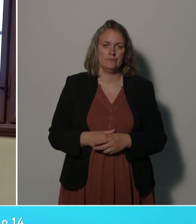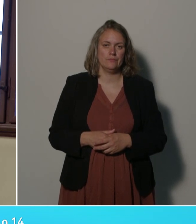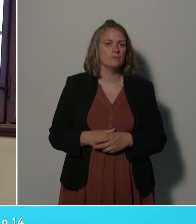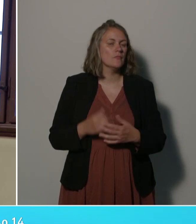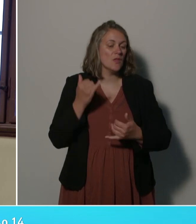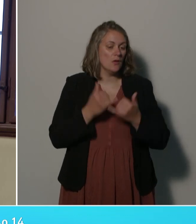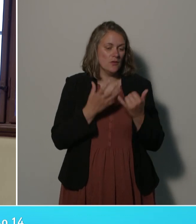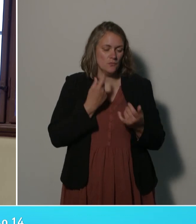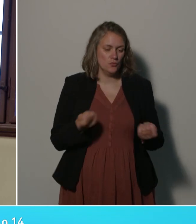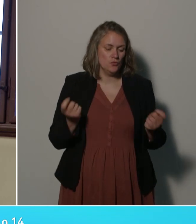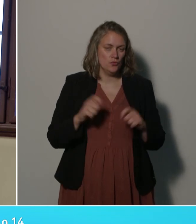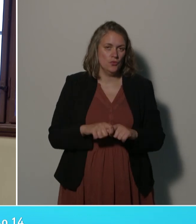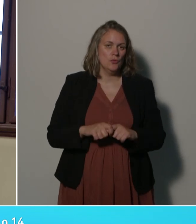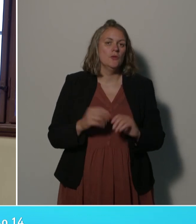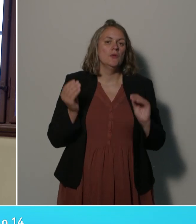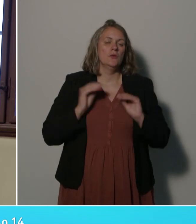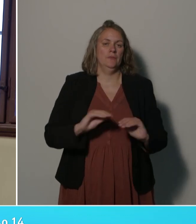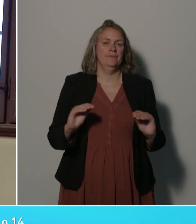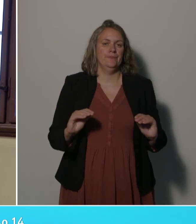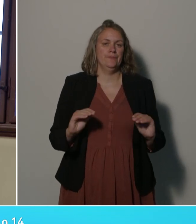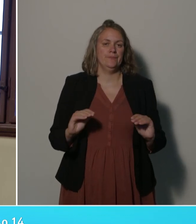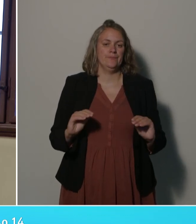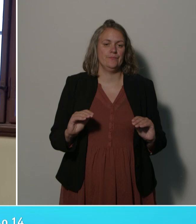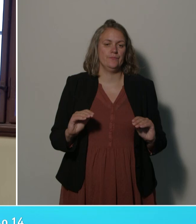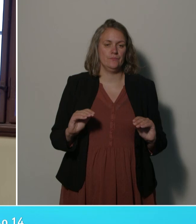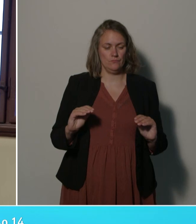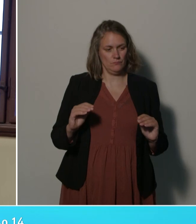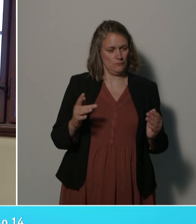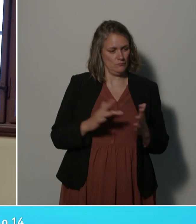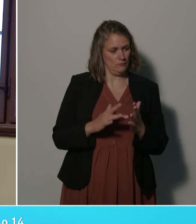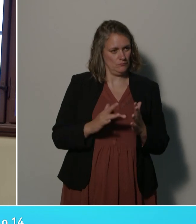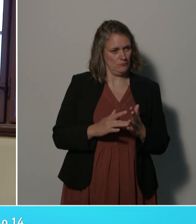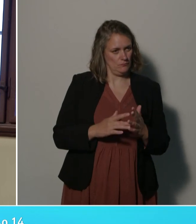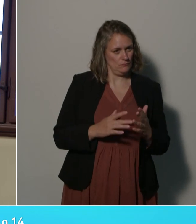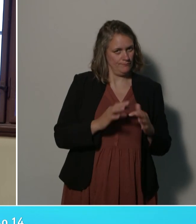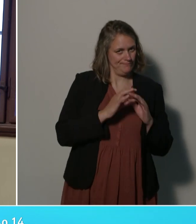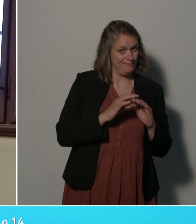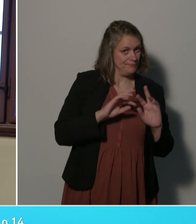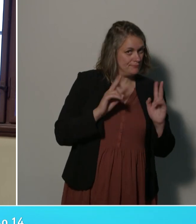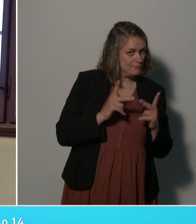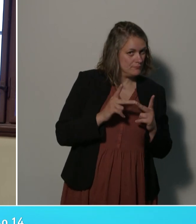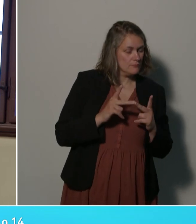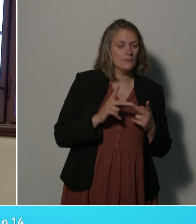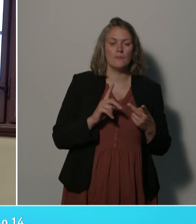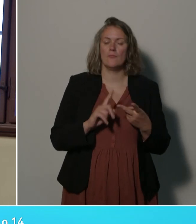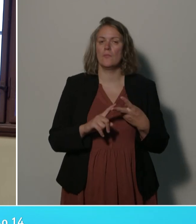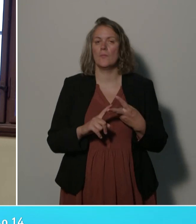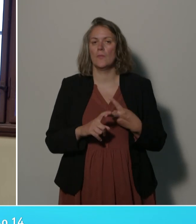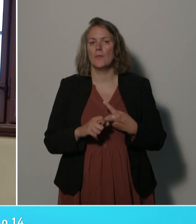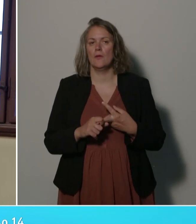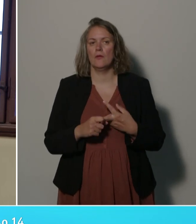Zuletzt möchte ich auch noch darauf hinaus, dass es auch sowohl aus Umweltgesichtspunkten ein sehr